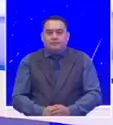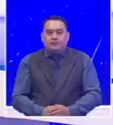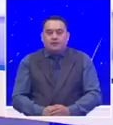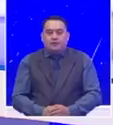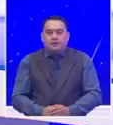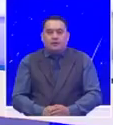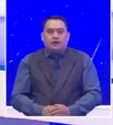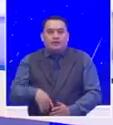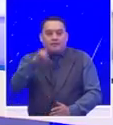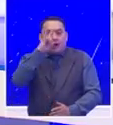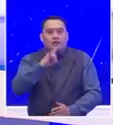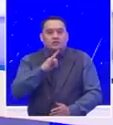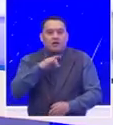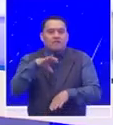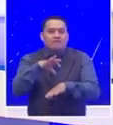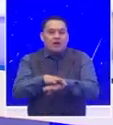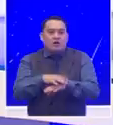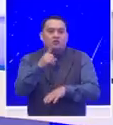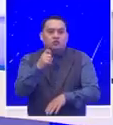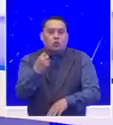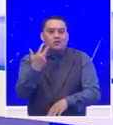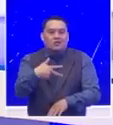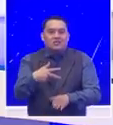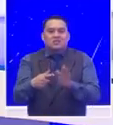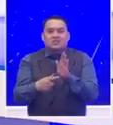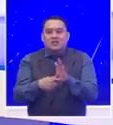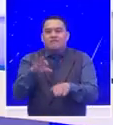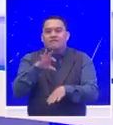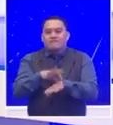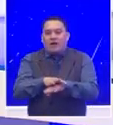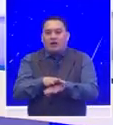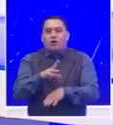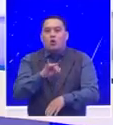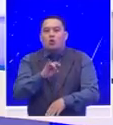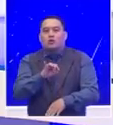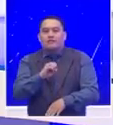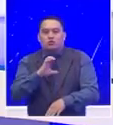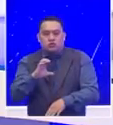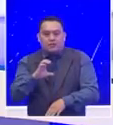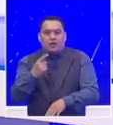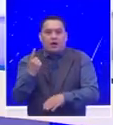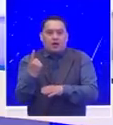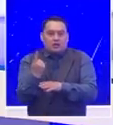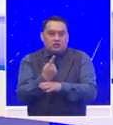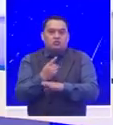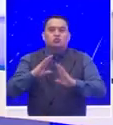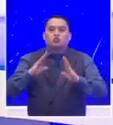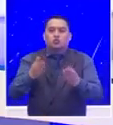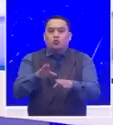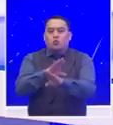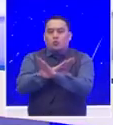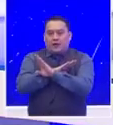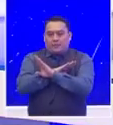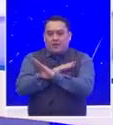А между тем, в Казахстане уже выявлено 137 фактов заражения коронавирусом. Один случай с летальным исходом. Выздоровевших